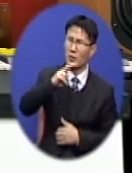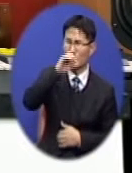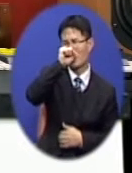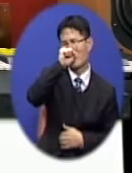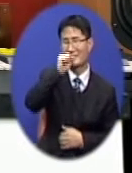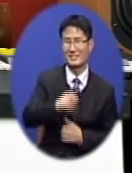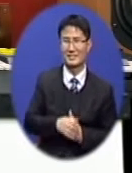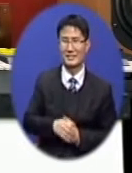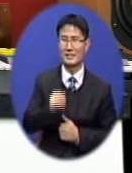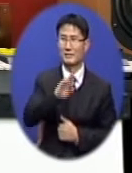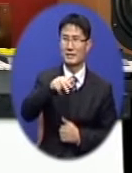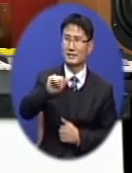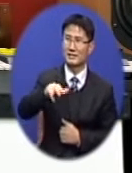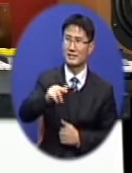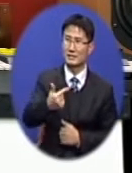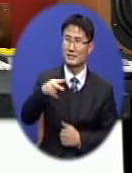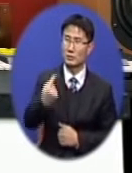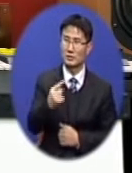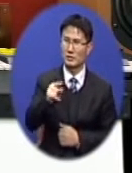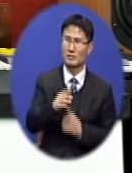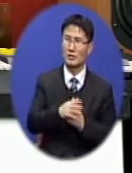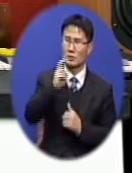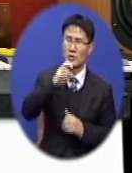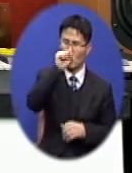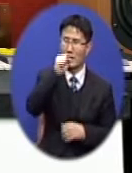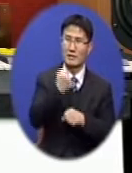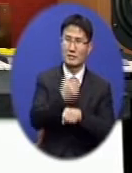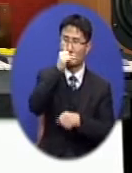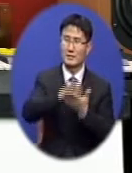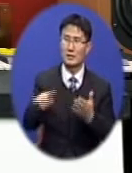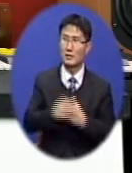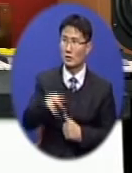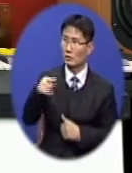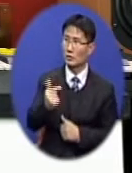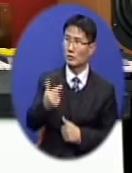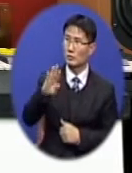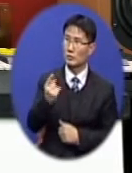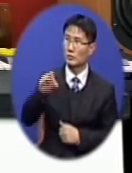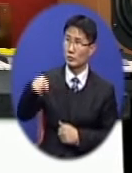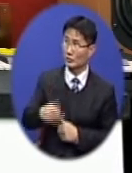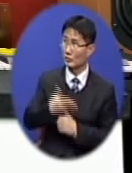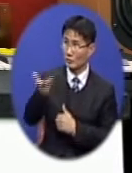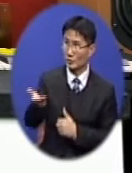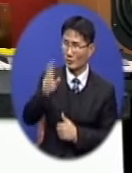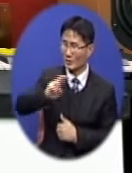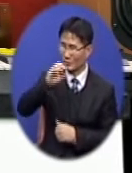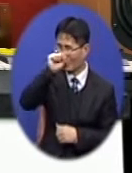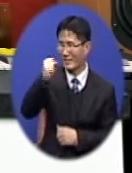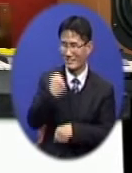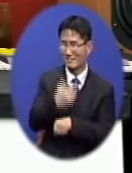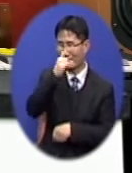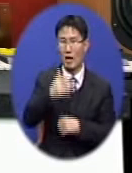좋아합니다. 노래를. 박진도 씨. 예. 예. 박진도 우리 씨 같은데. 송봉수 씨 노래도 네. 좋아하고. 그러실 것 같아요.